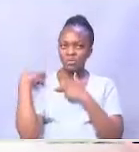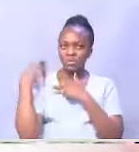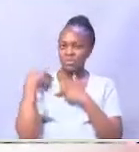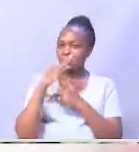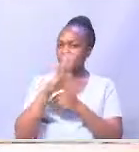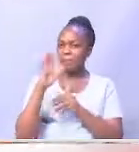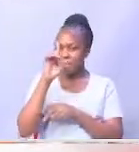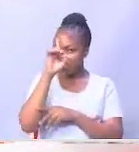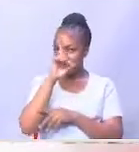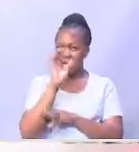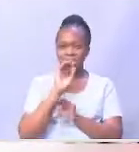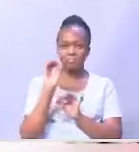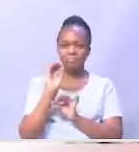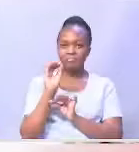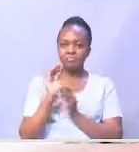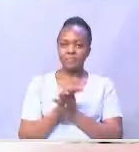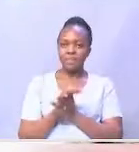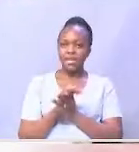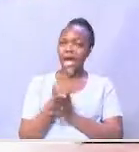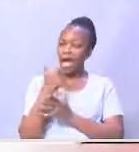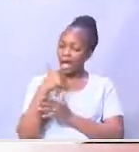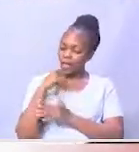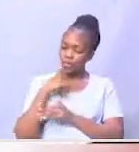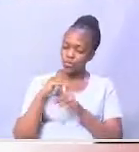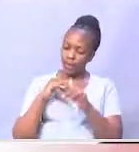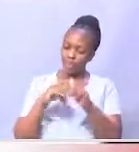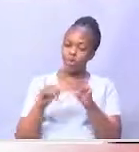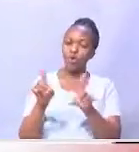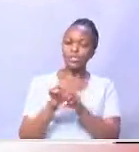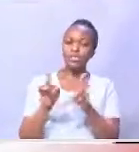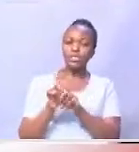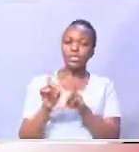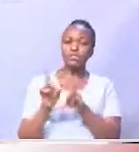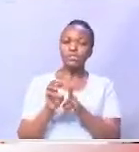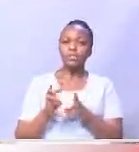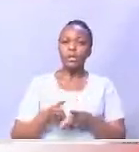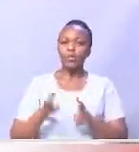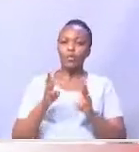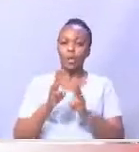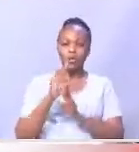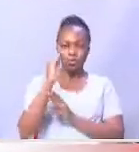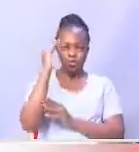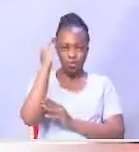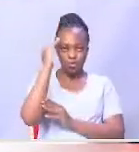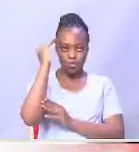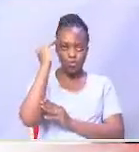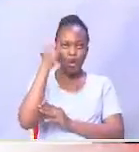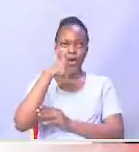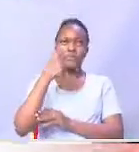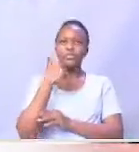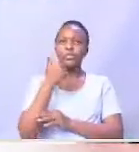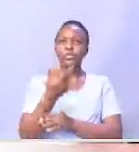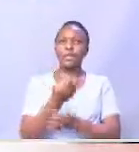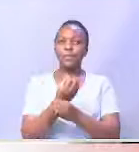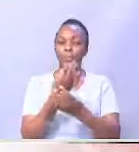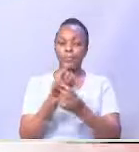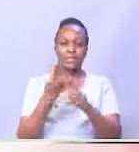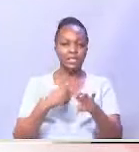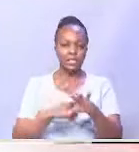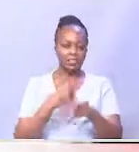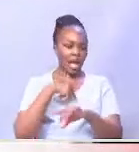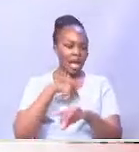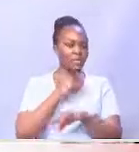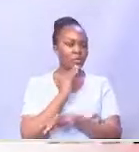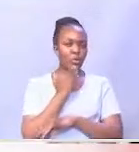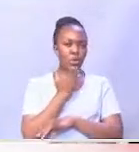njia ndio sisi tutafuata. Vile mjuavyo na tumesema mara kwa mara. Sisi Waluhya